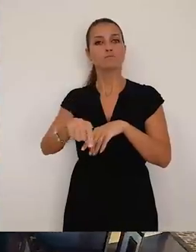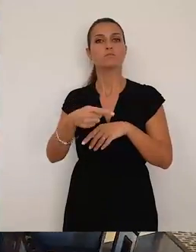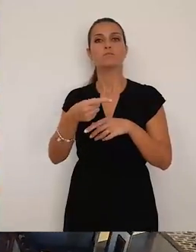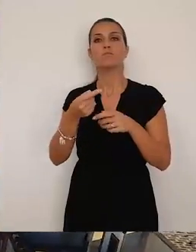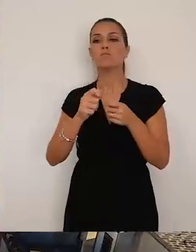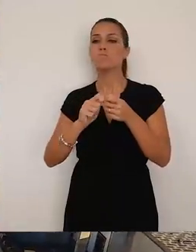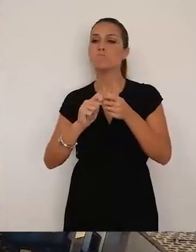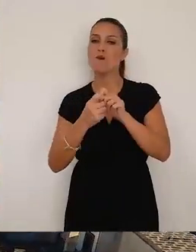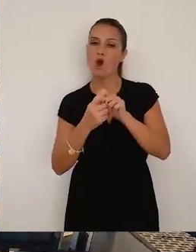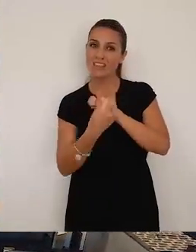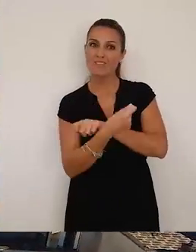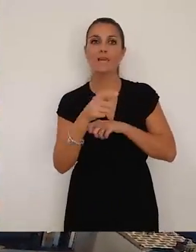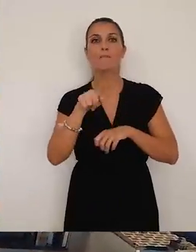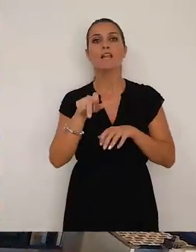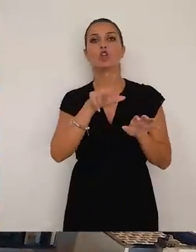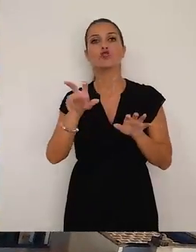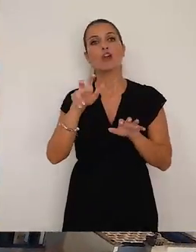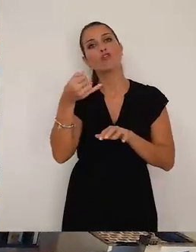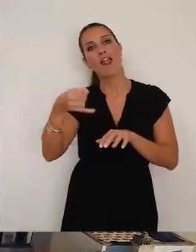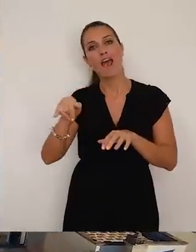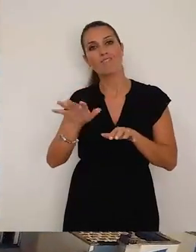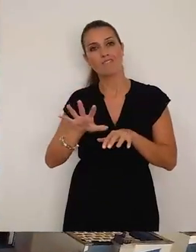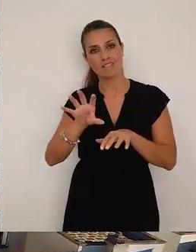ultimi anni dell'Ottocento.